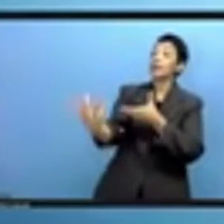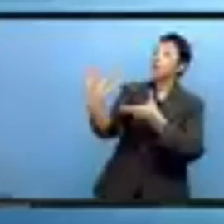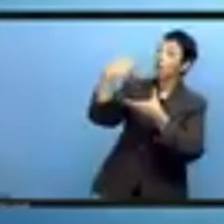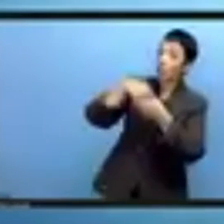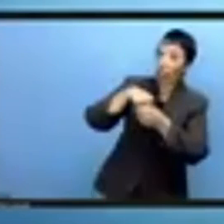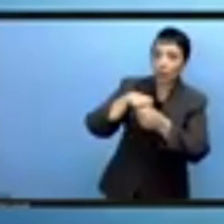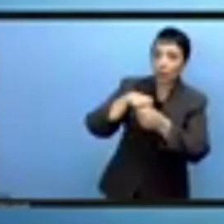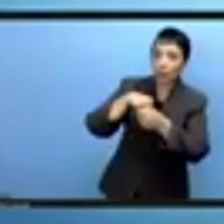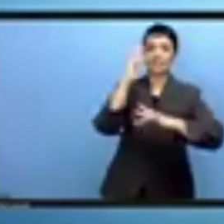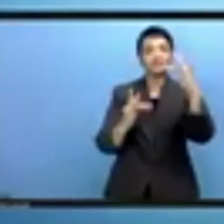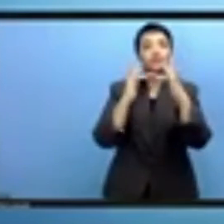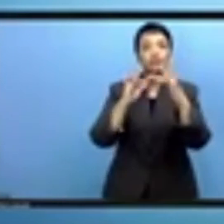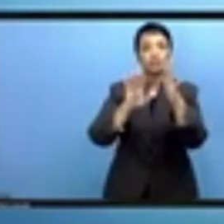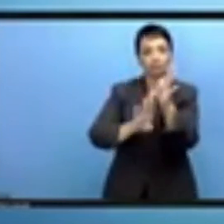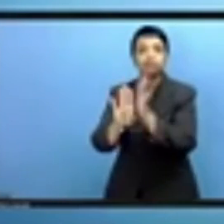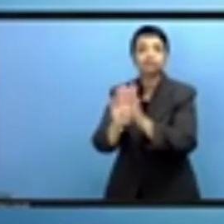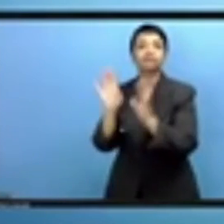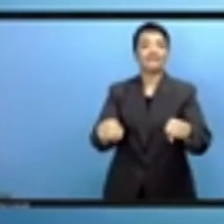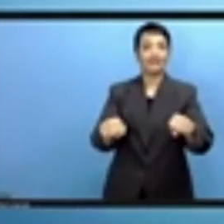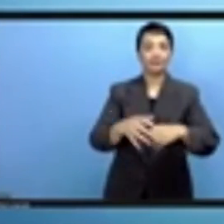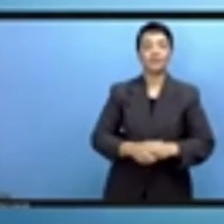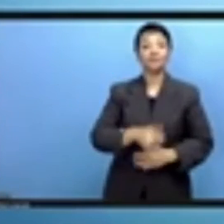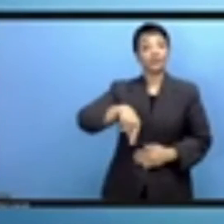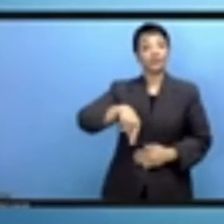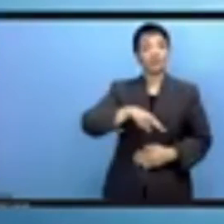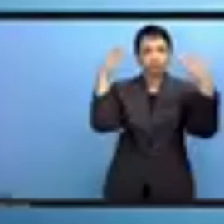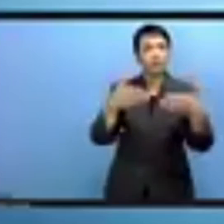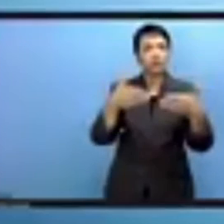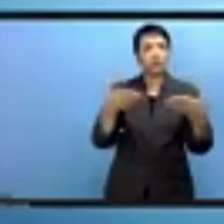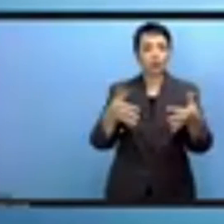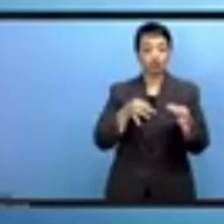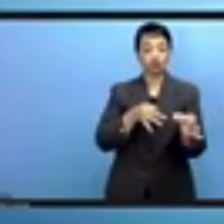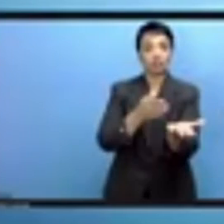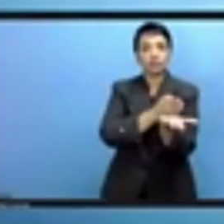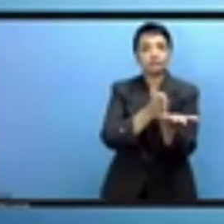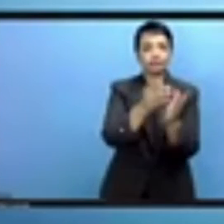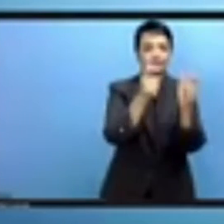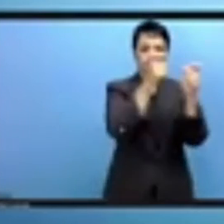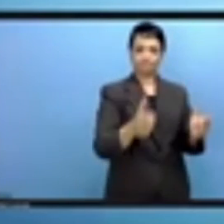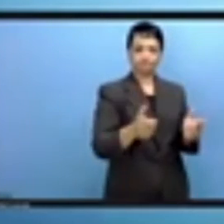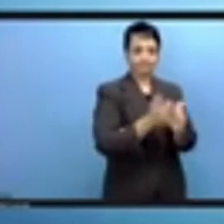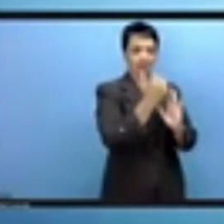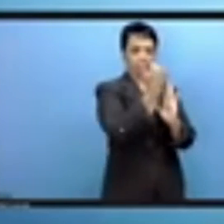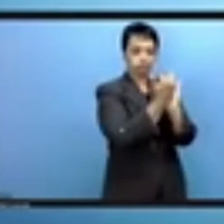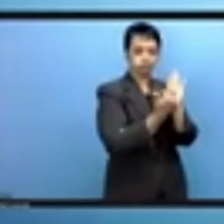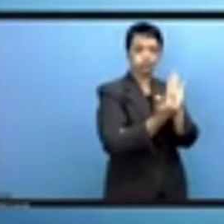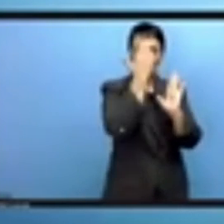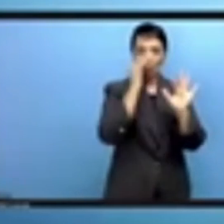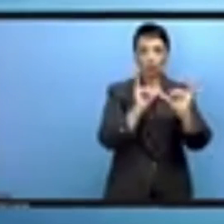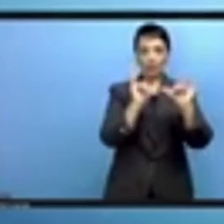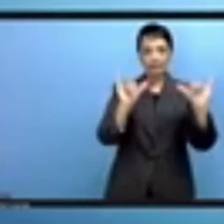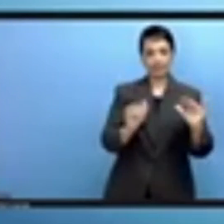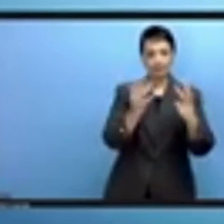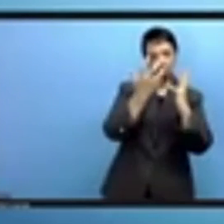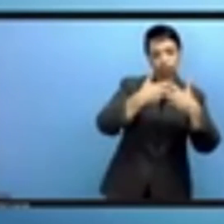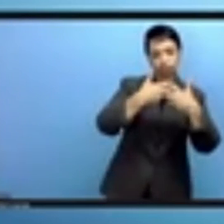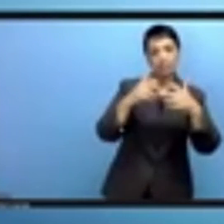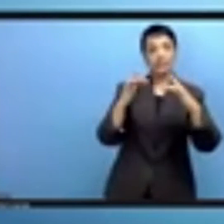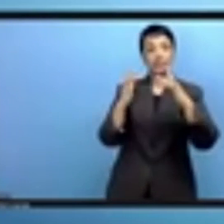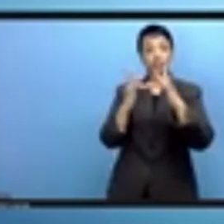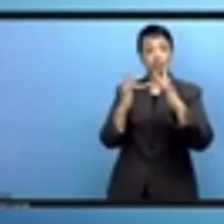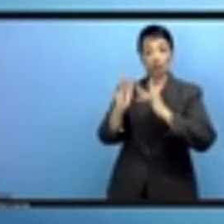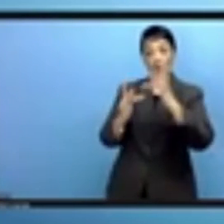这个埃塞俄比亚迈向更加有包容性的数码经济提供支